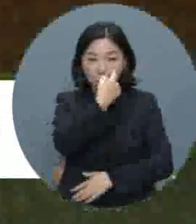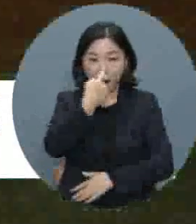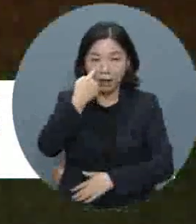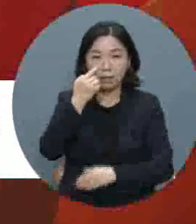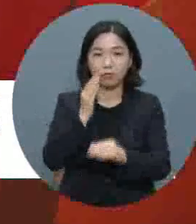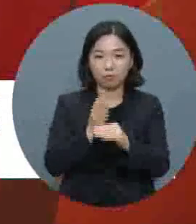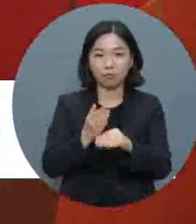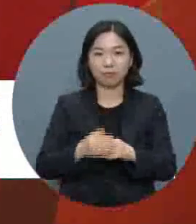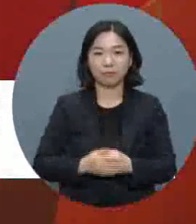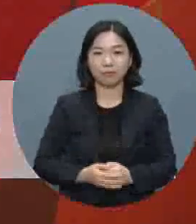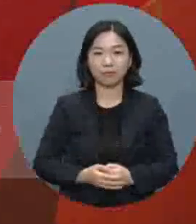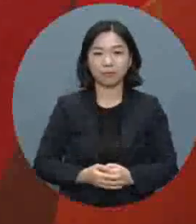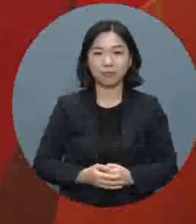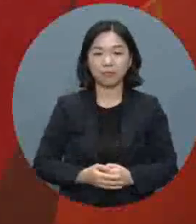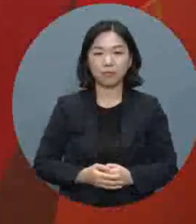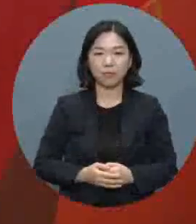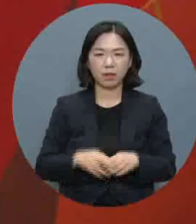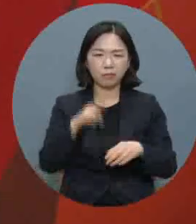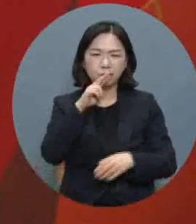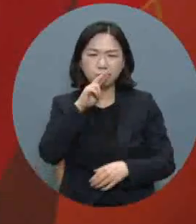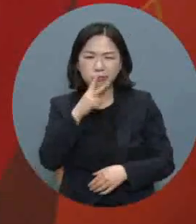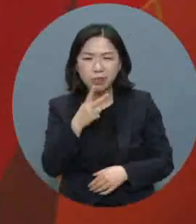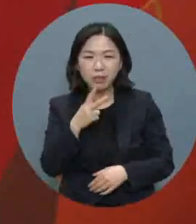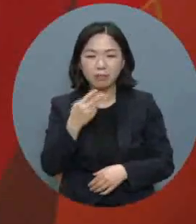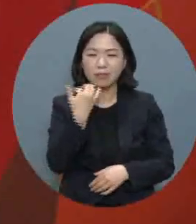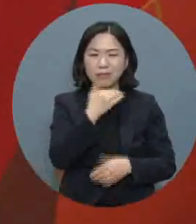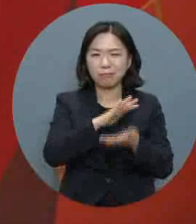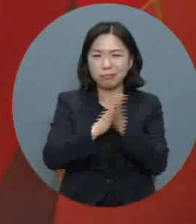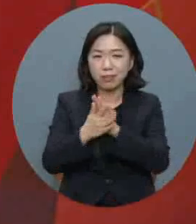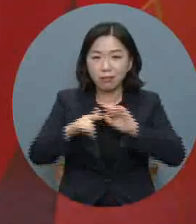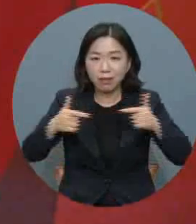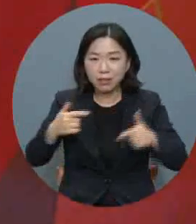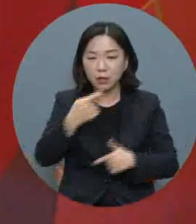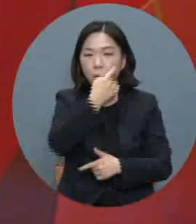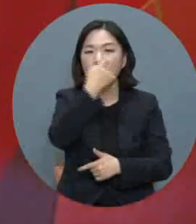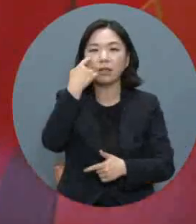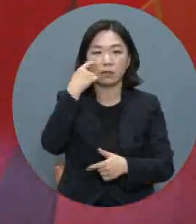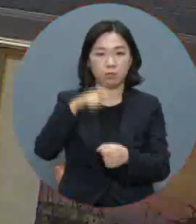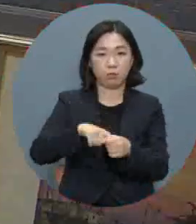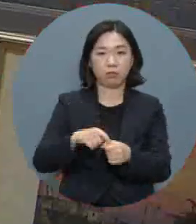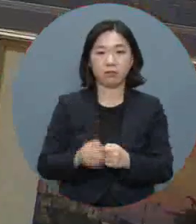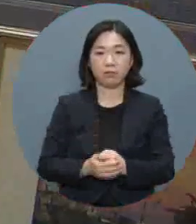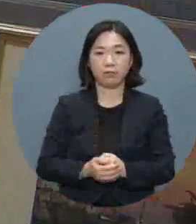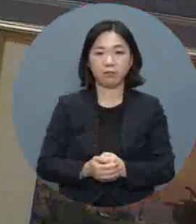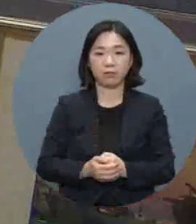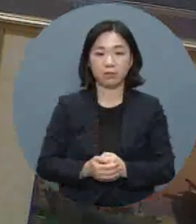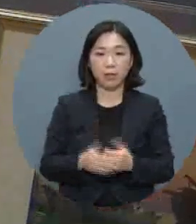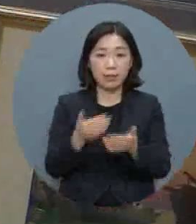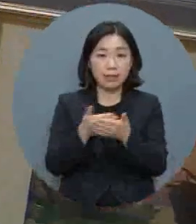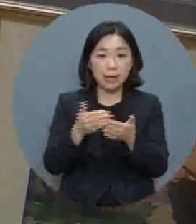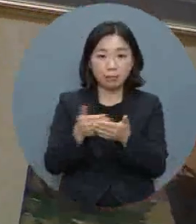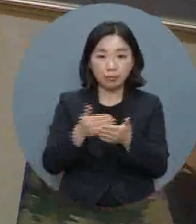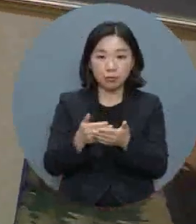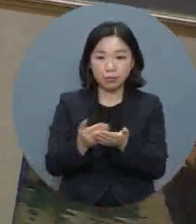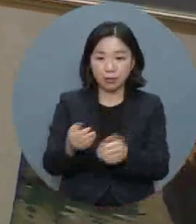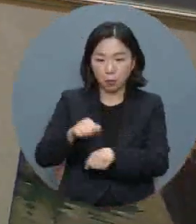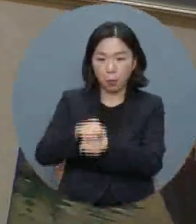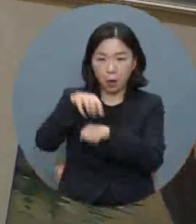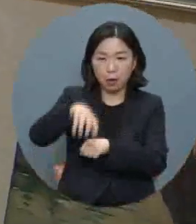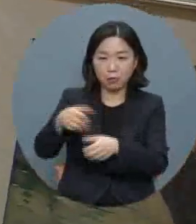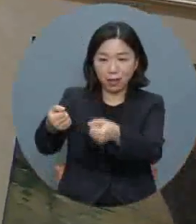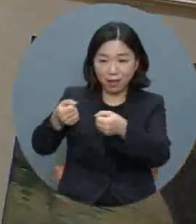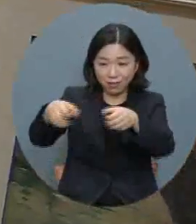작업이 한창입니다. 균열이나 변색 여부 등을 파악하기 위해서입니다. 작품을 수장고에 넣거나 뺄